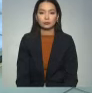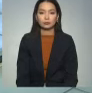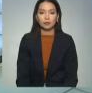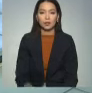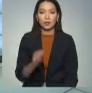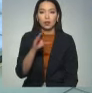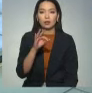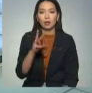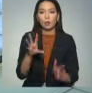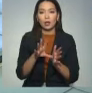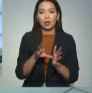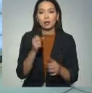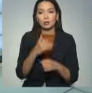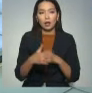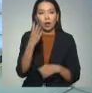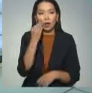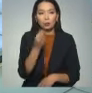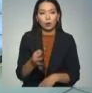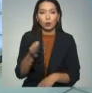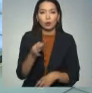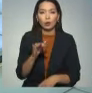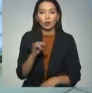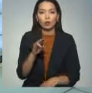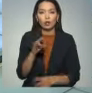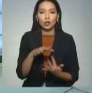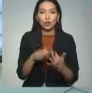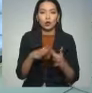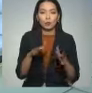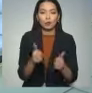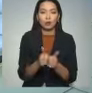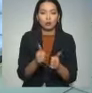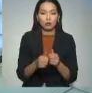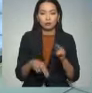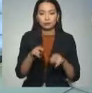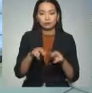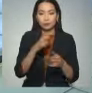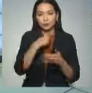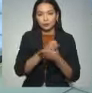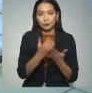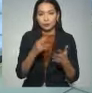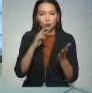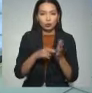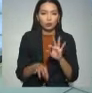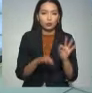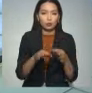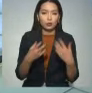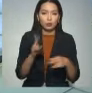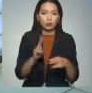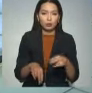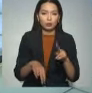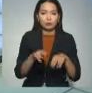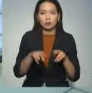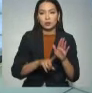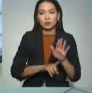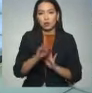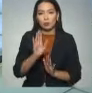Атом электр станциясы Алматы облысы үлкен ауылы маңында салынатына белгілі. Жобалық жұмыстар аяқталғаннан кейін ғана станцияның құрылысы